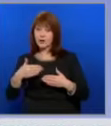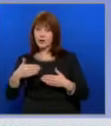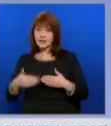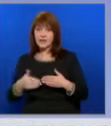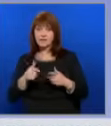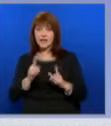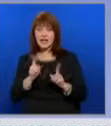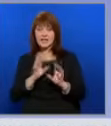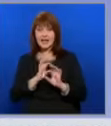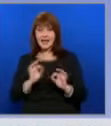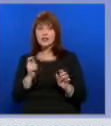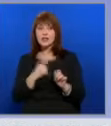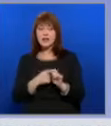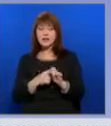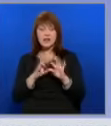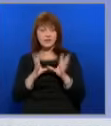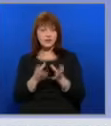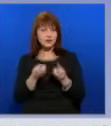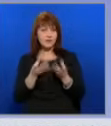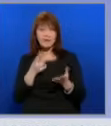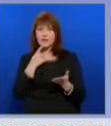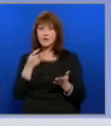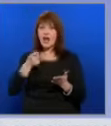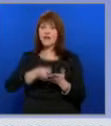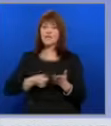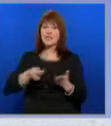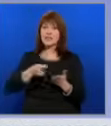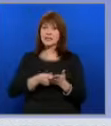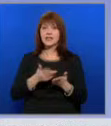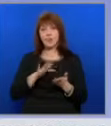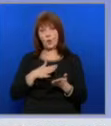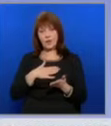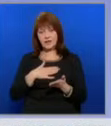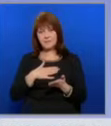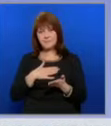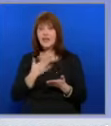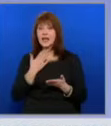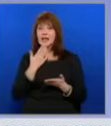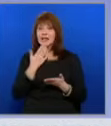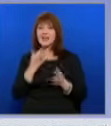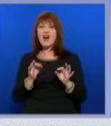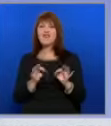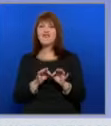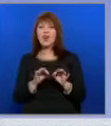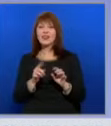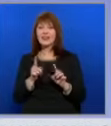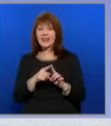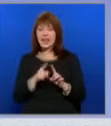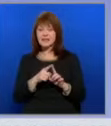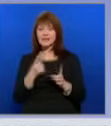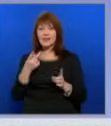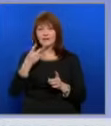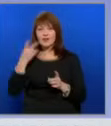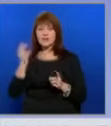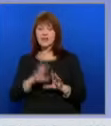И ние ще направим всичко, необходимото за това финансиране да бъде на разположение. Що се отнася до Frontex, агенцията е готова да увеличи